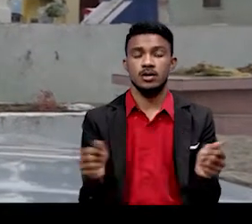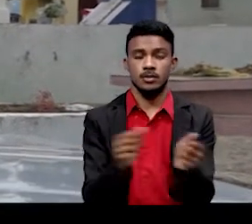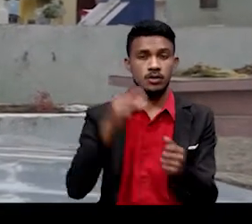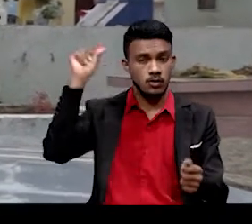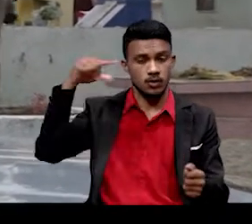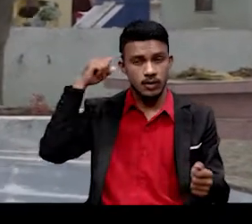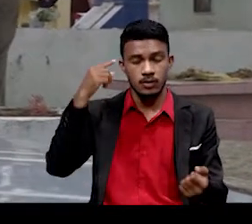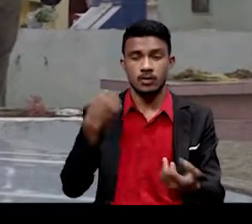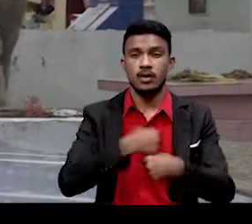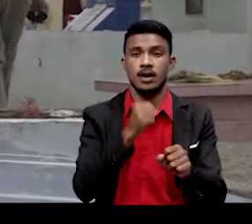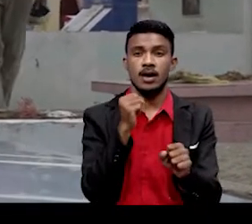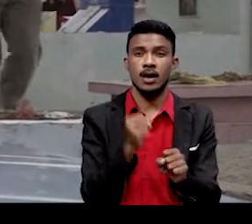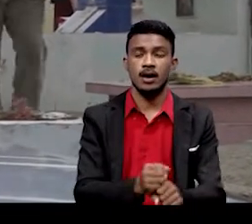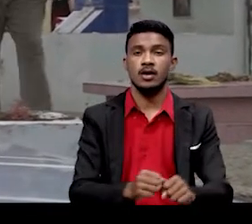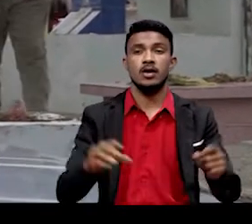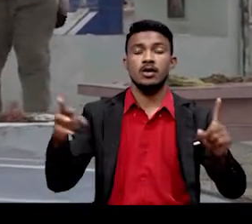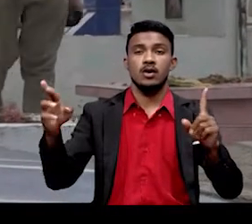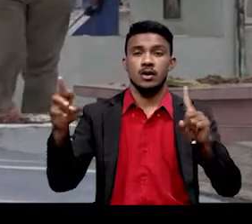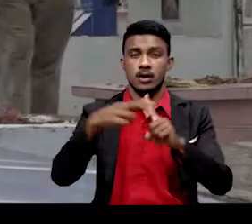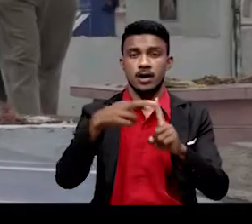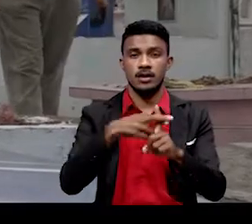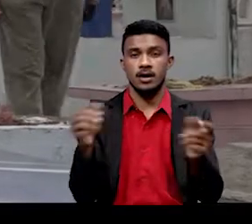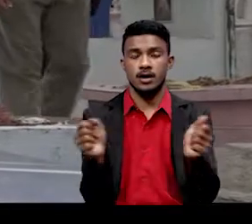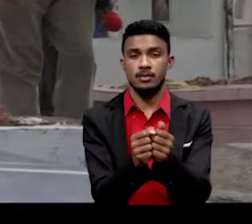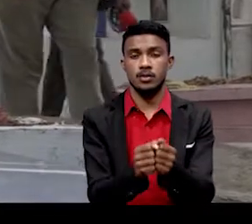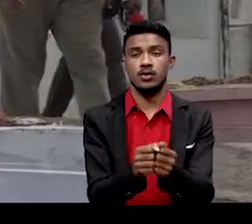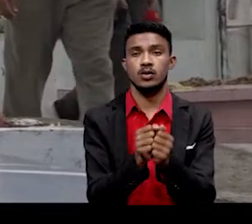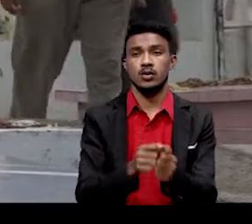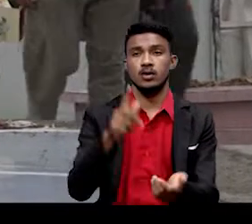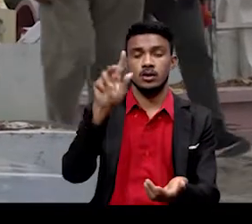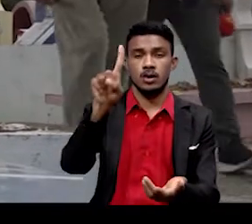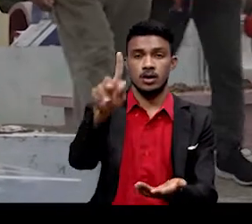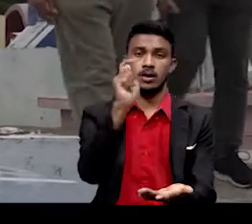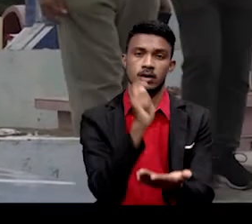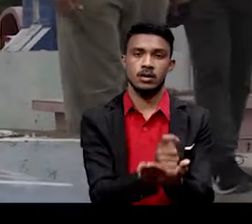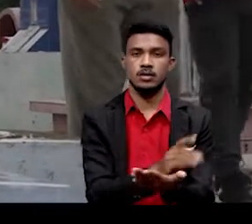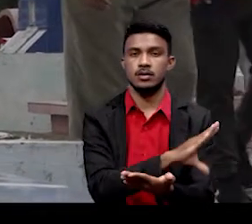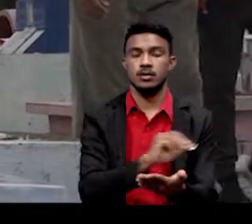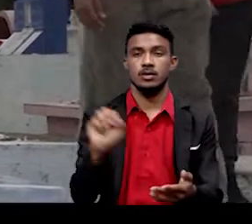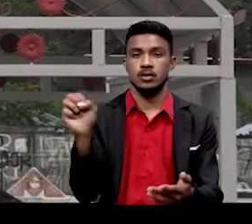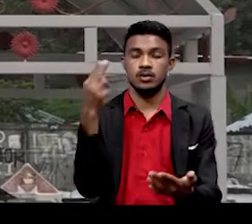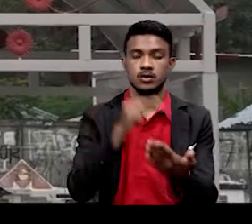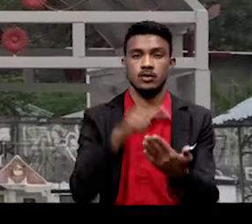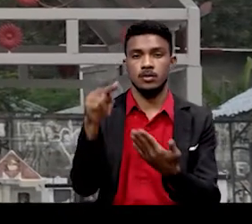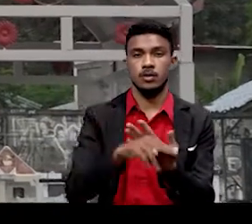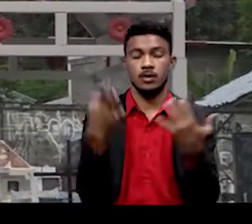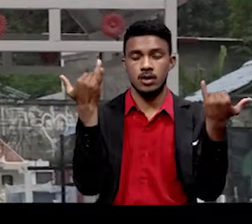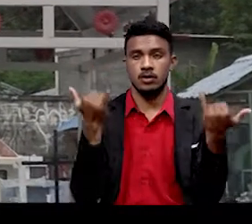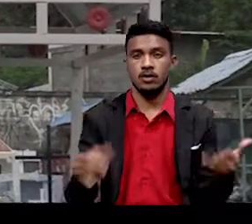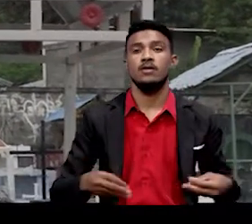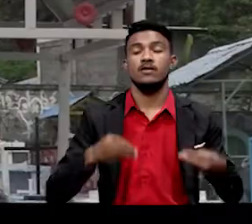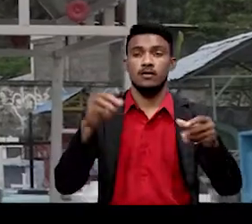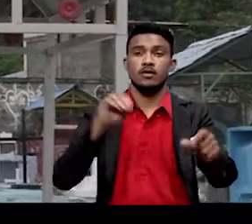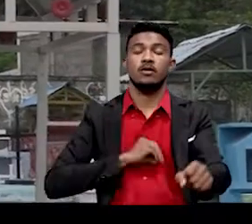per la costruzione del monumento 12 di novembre a Mutu, Tocon e Darese. Comitê 12 di novembre mostra da unè l'opportunità